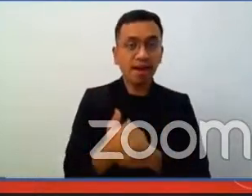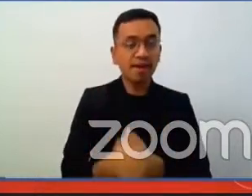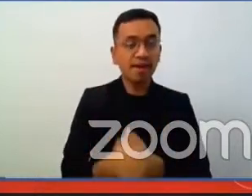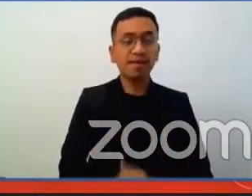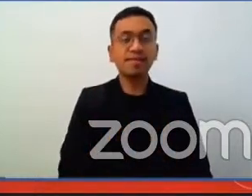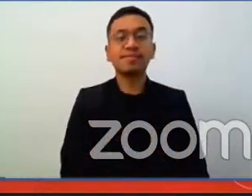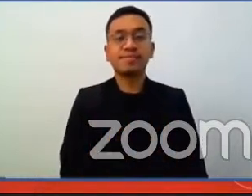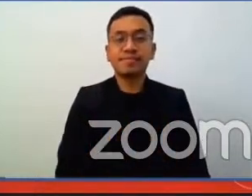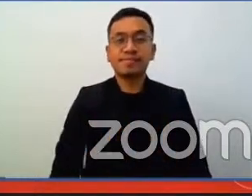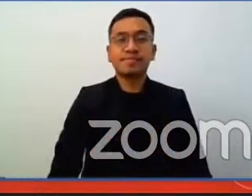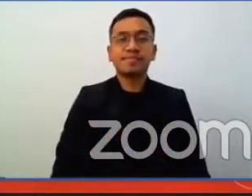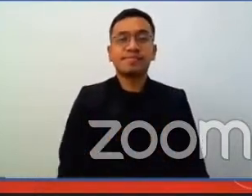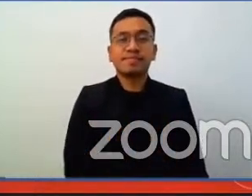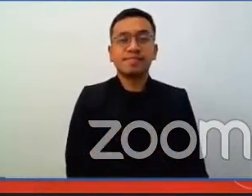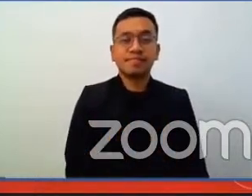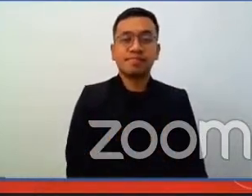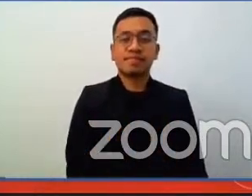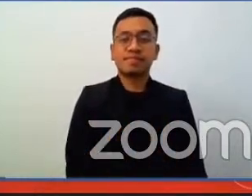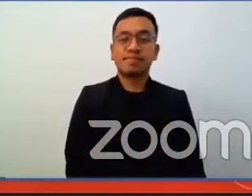nanti yang di